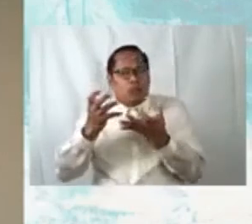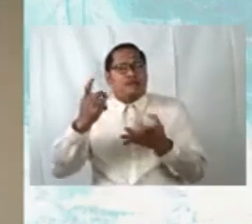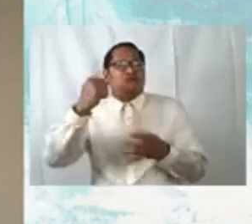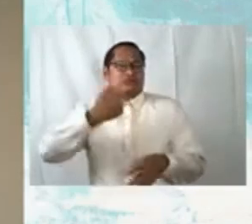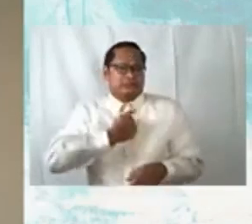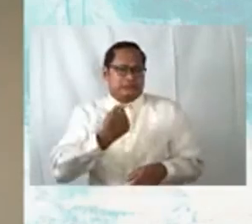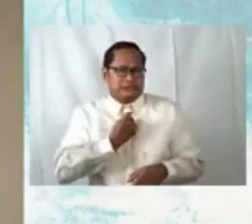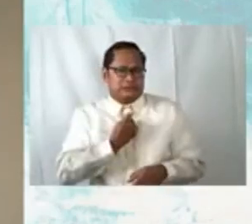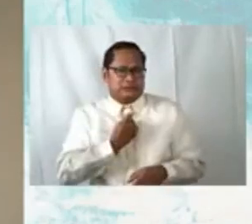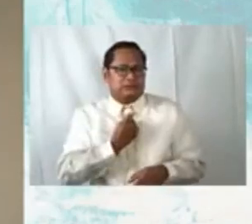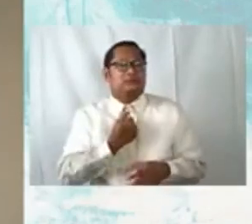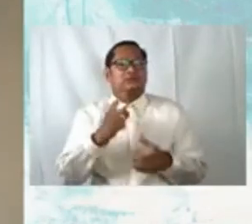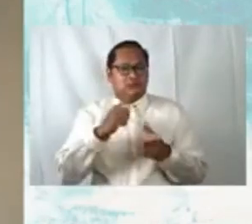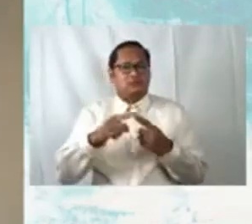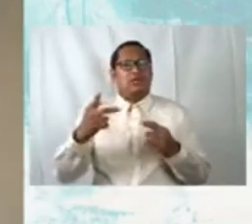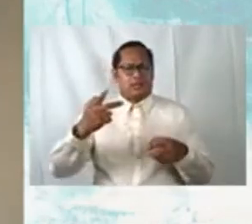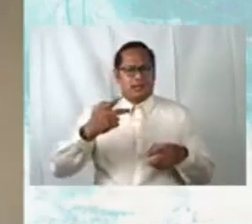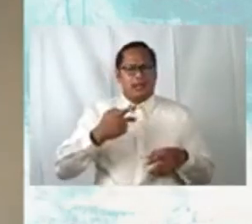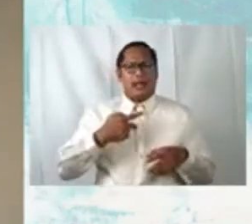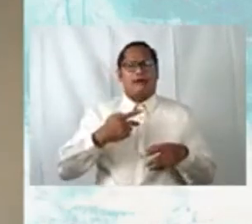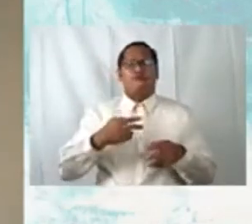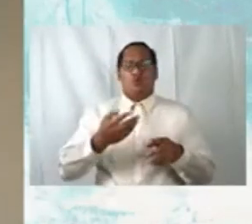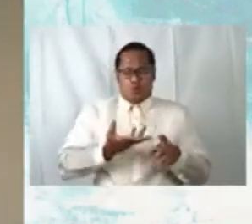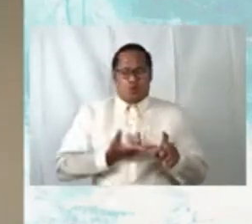yan, may tunay kang kasarinlan.